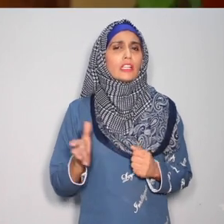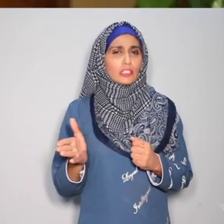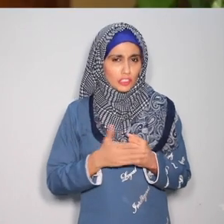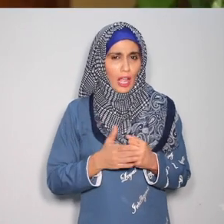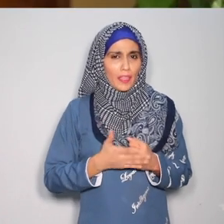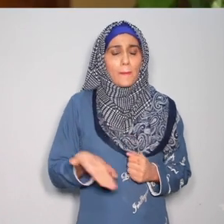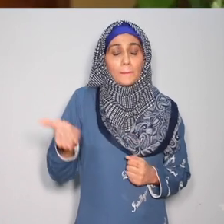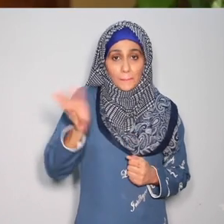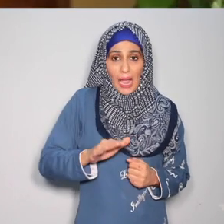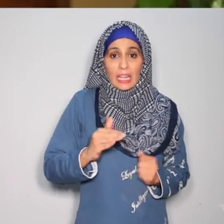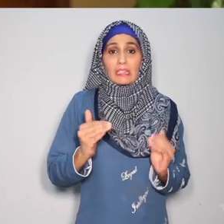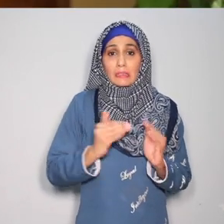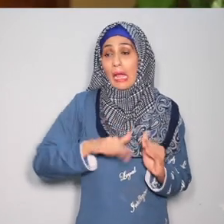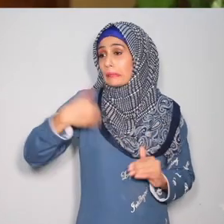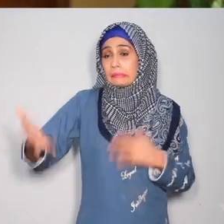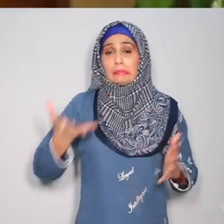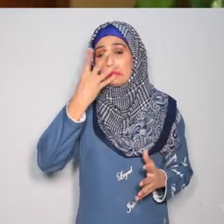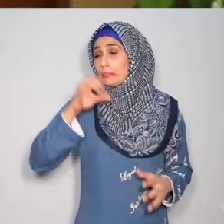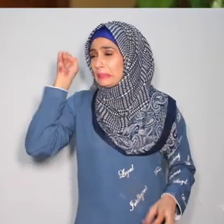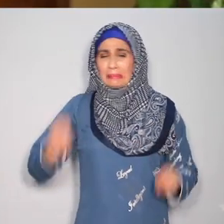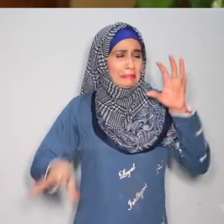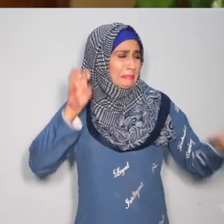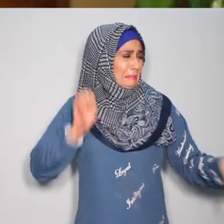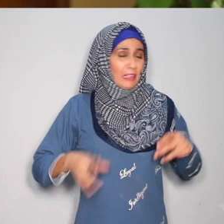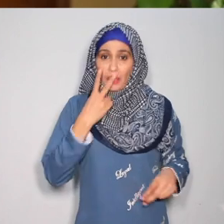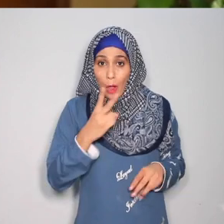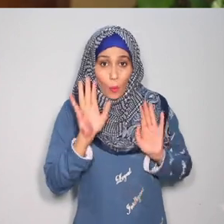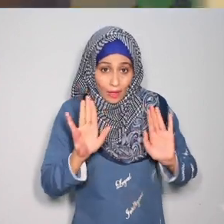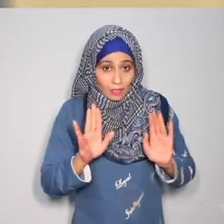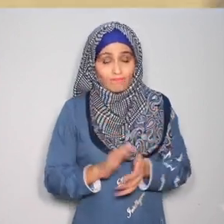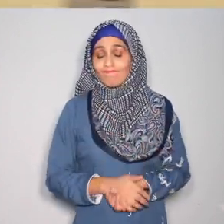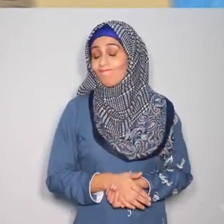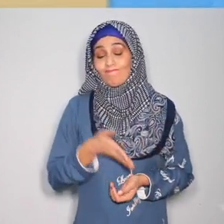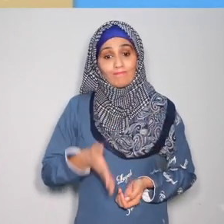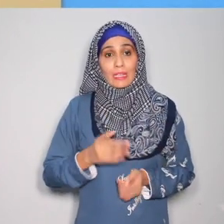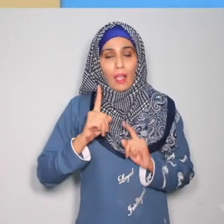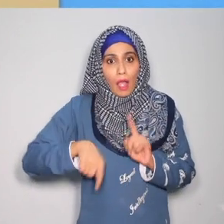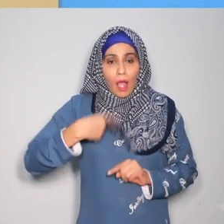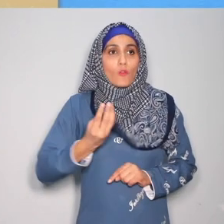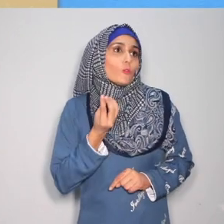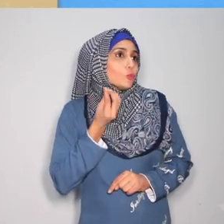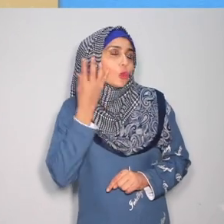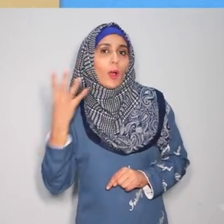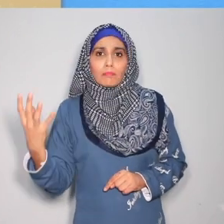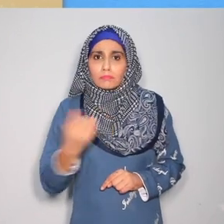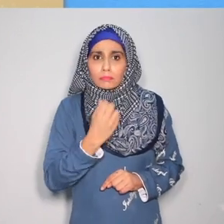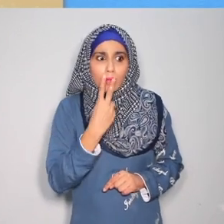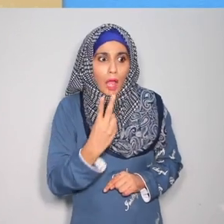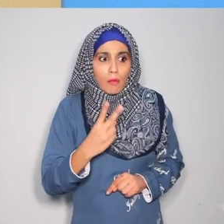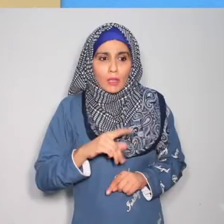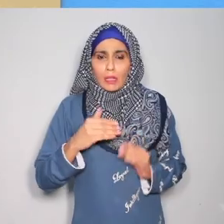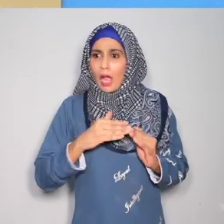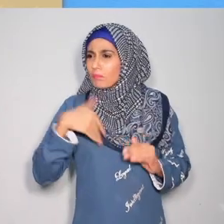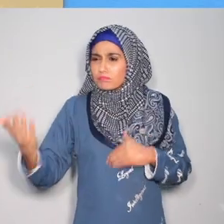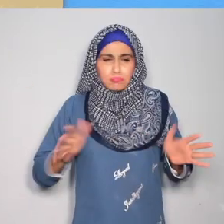वैसे तो शादियों के बाद मोहल्ले में हफ्ता भर गंदगी रहती है, लेकिन अगली सुबह